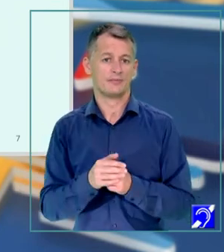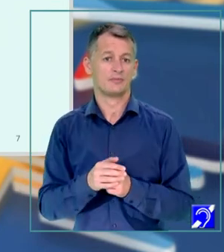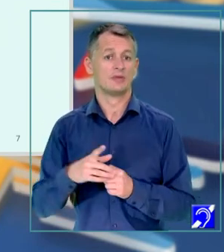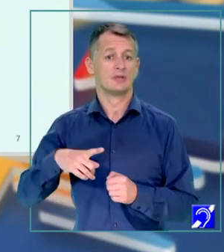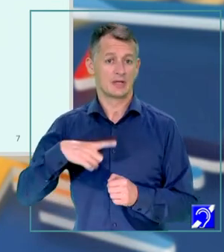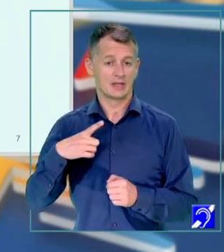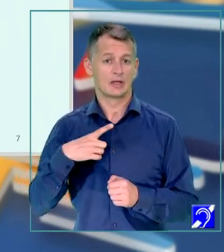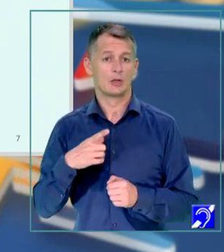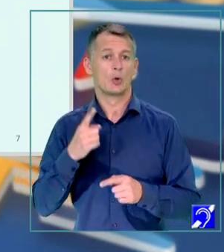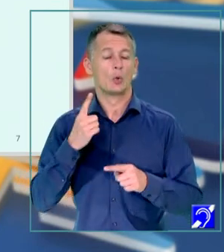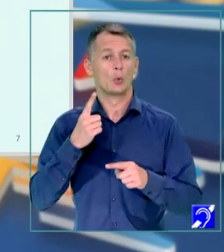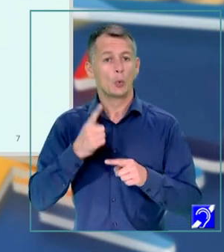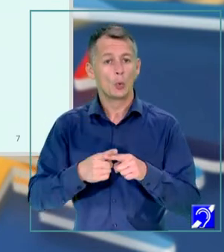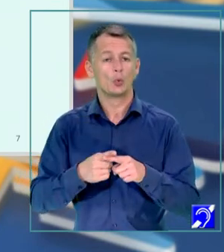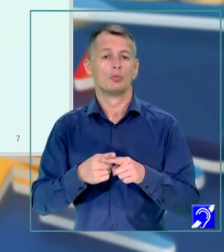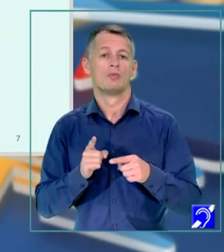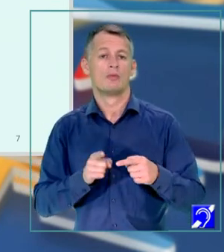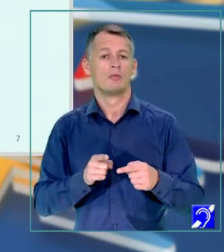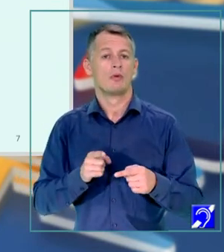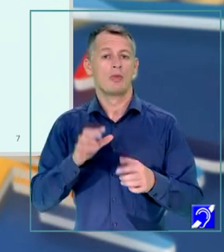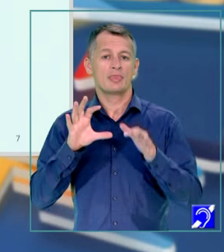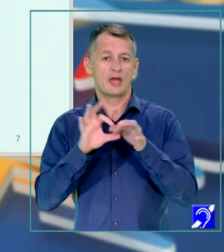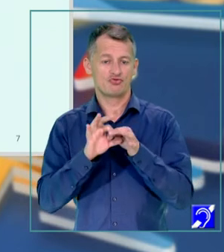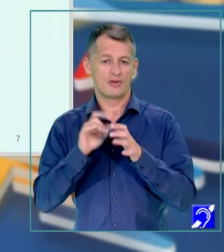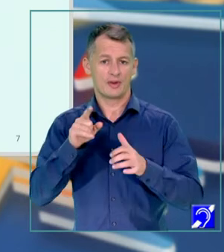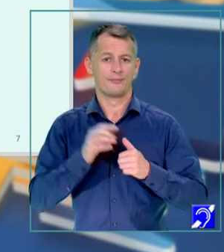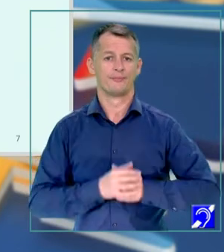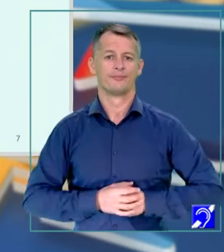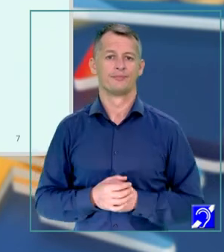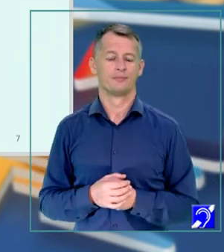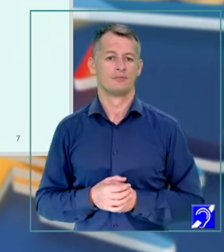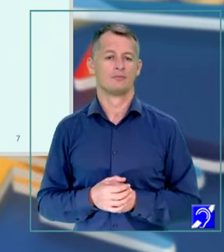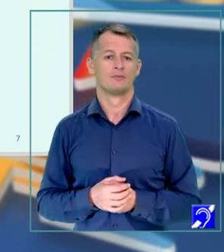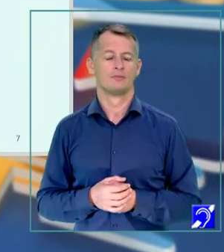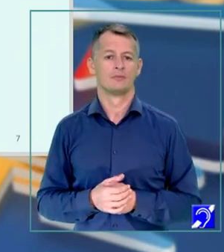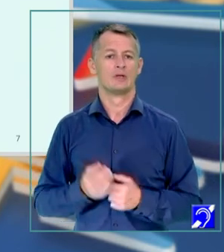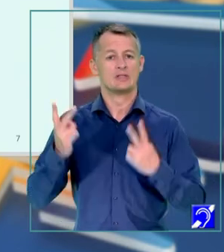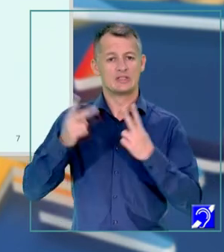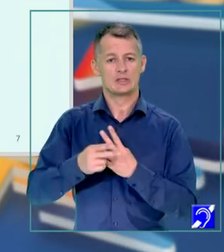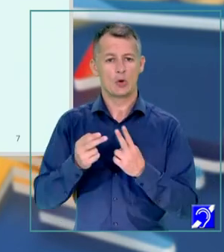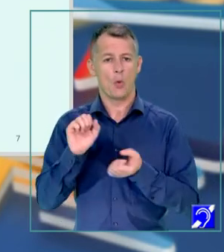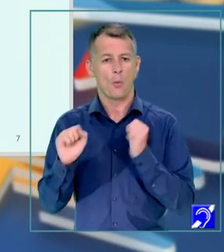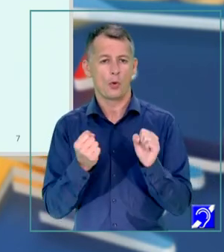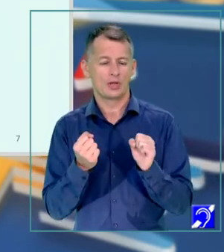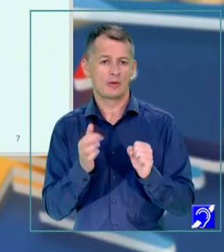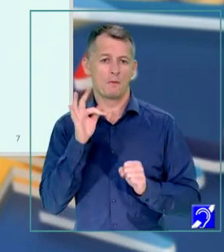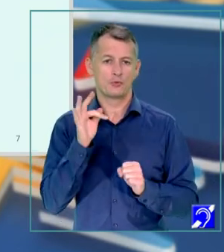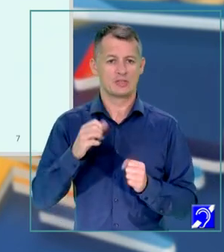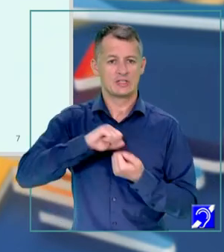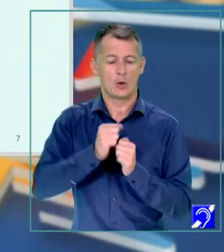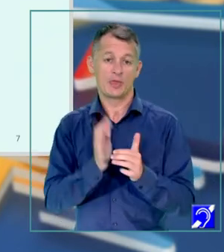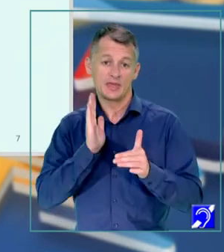tangenta la graficul respectiv adică intuitiv înțelegem că comportarea puncte sau Direcția